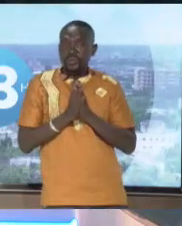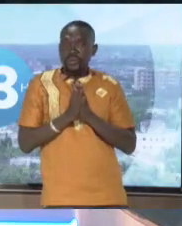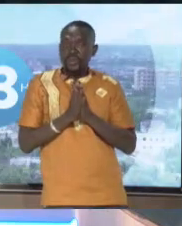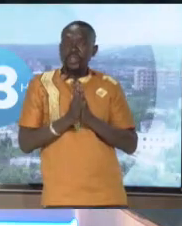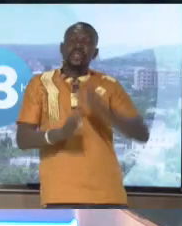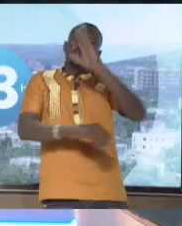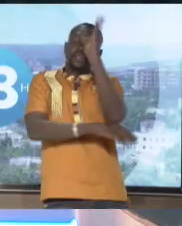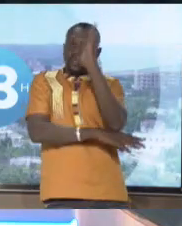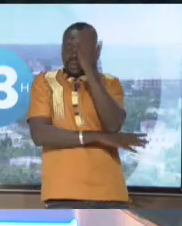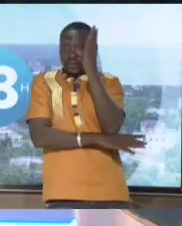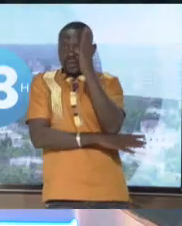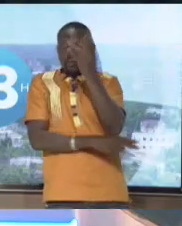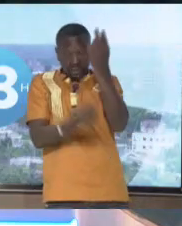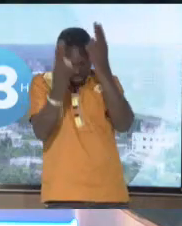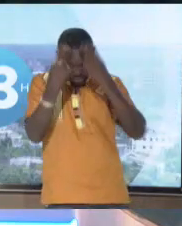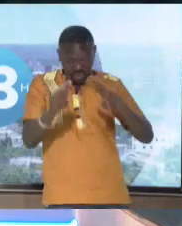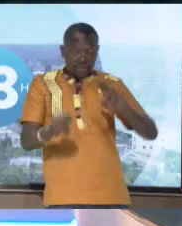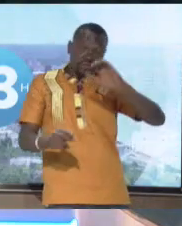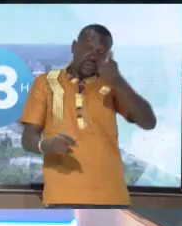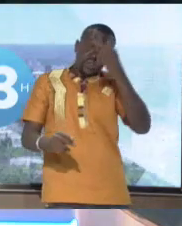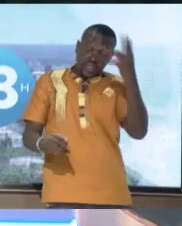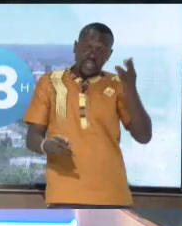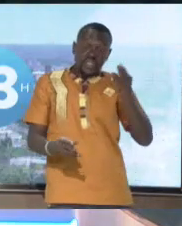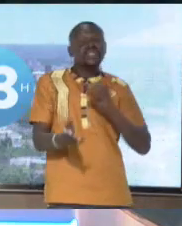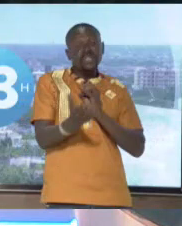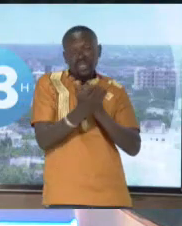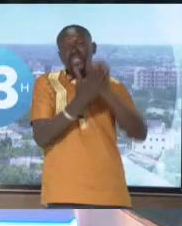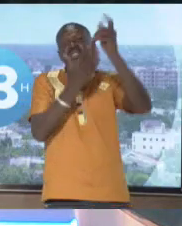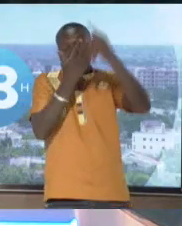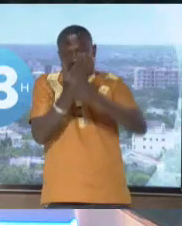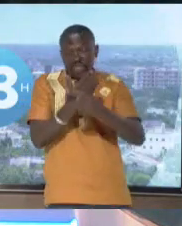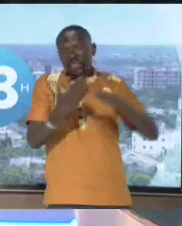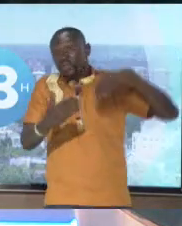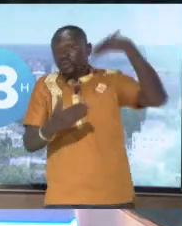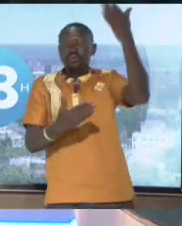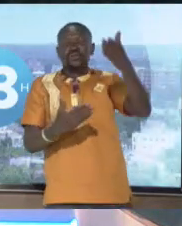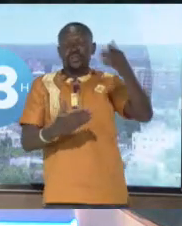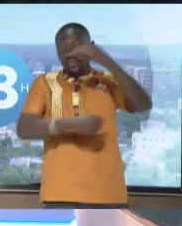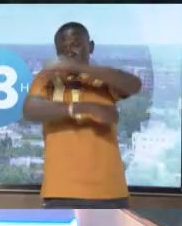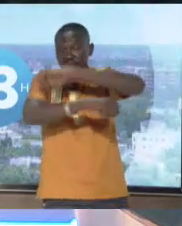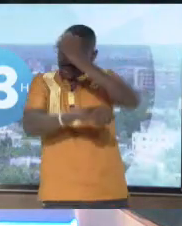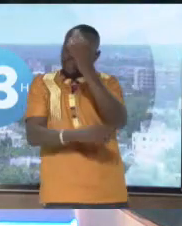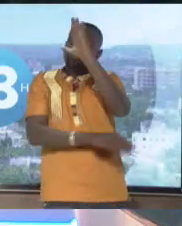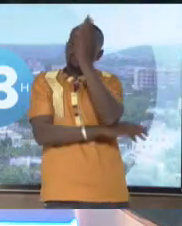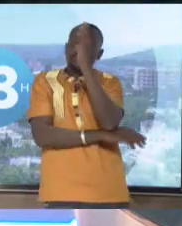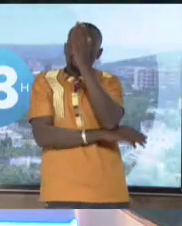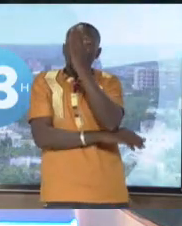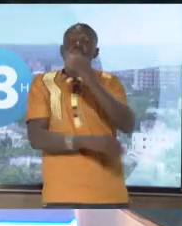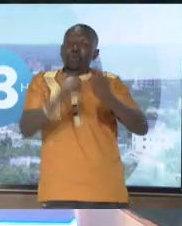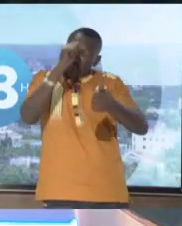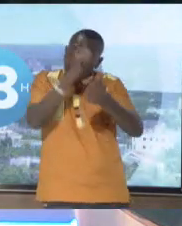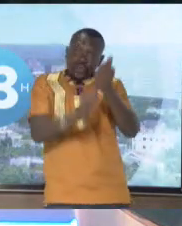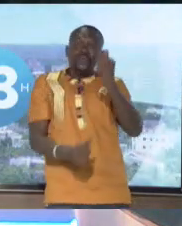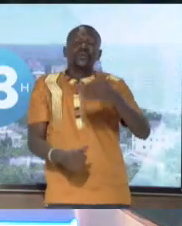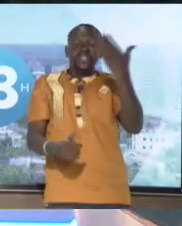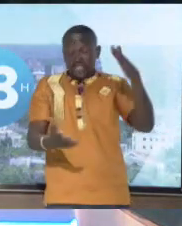L'arbre sera à l'honneur le 15 juin prochain à l'occasion de la Journée nationale de l'arbre. Pour cette année, plus de 5 millions de plants